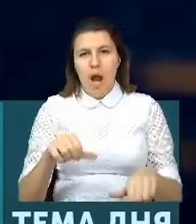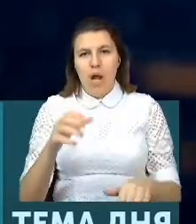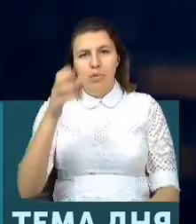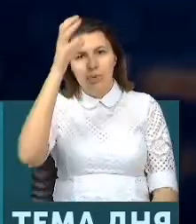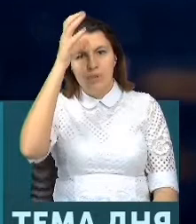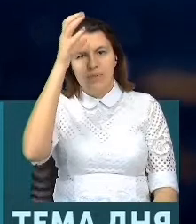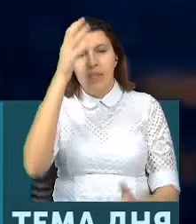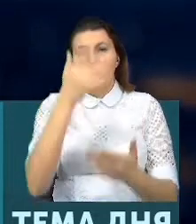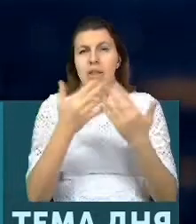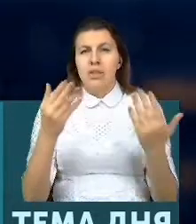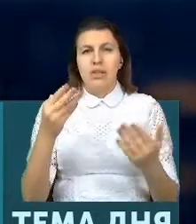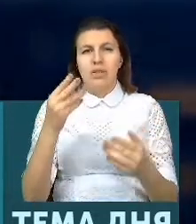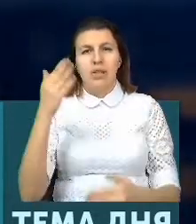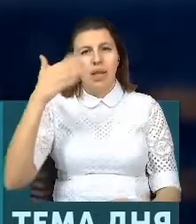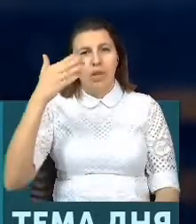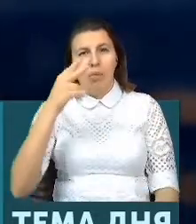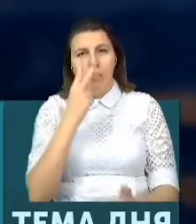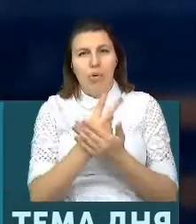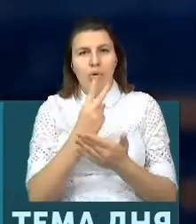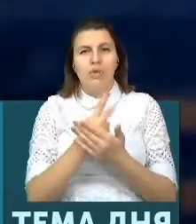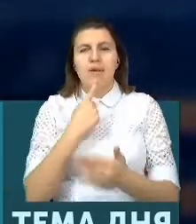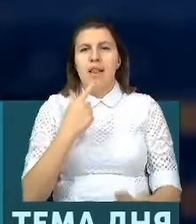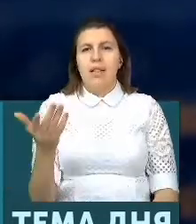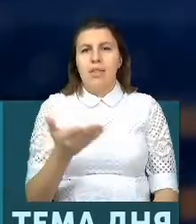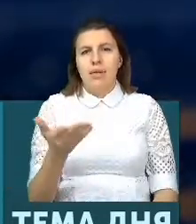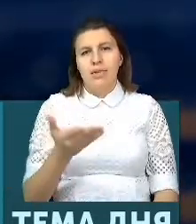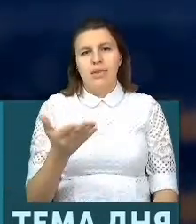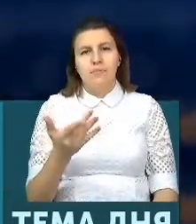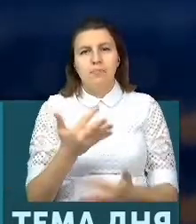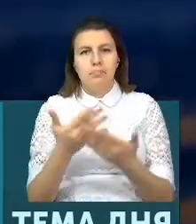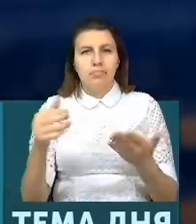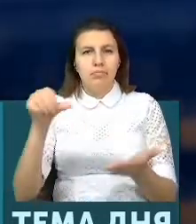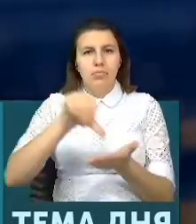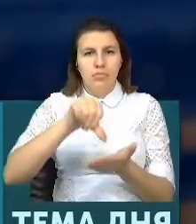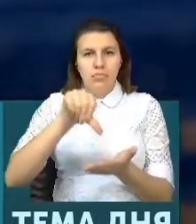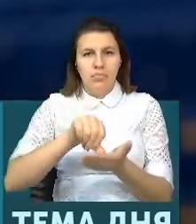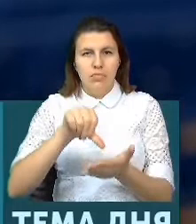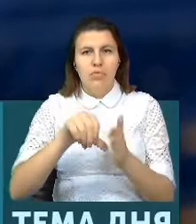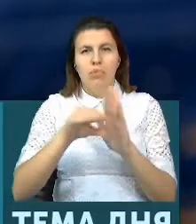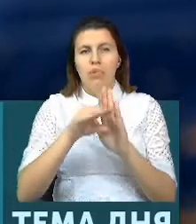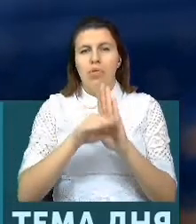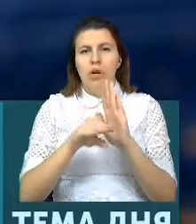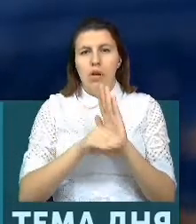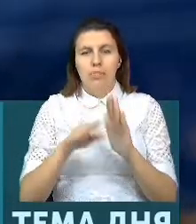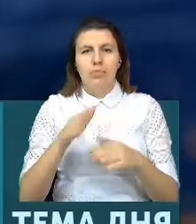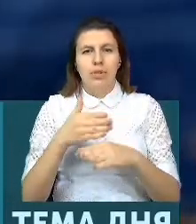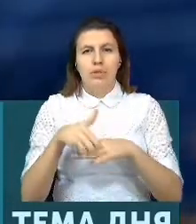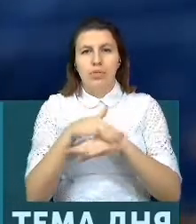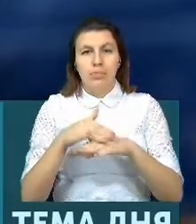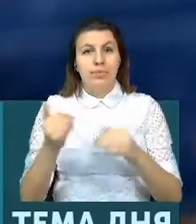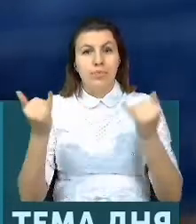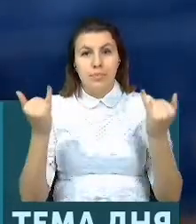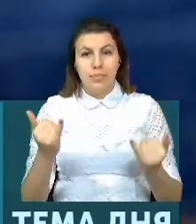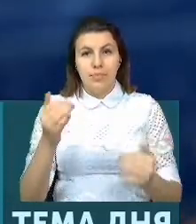кінопокази, різні лекції та представляли різні міжнародні програми. Наразі освітній